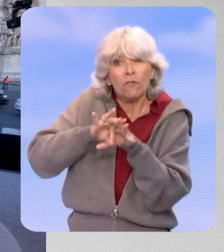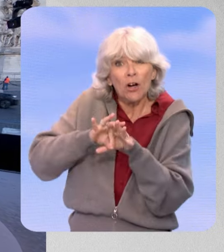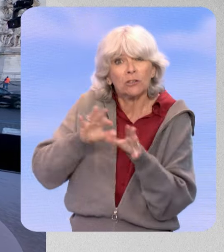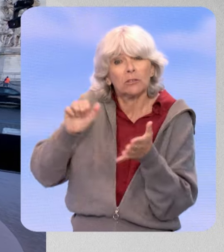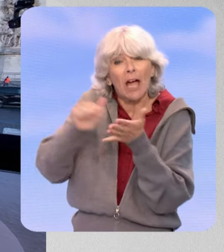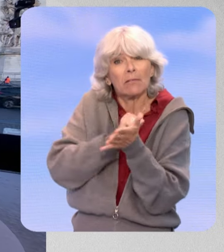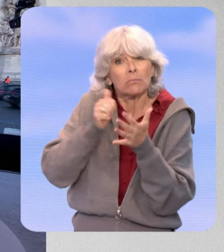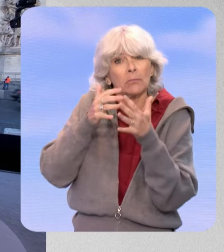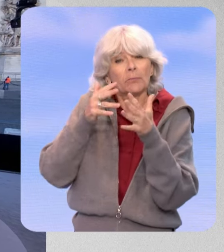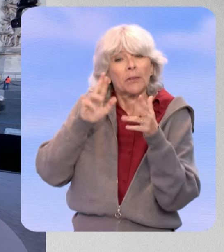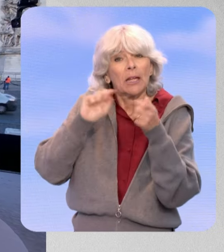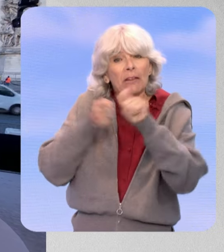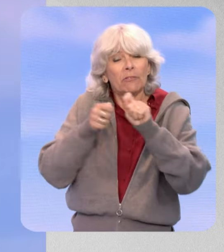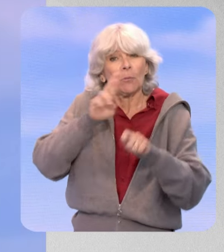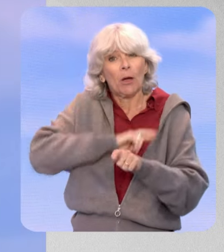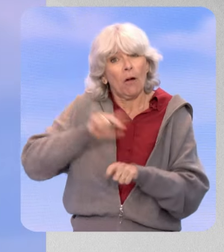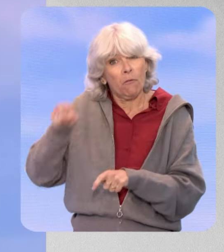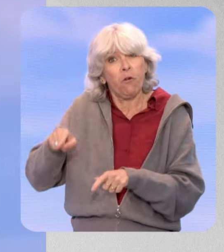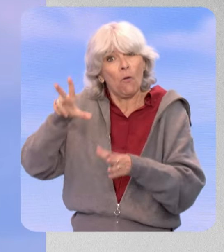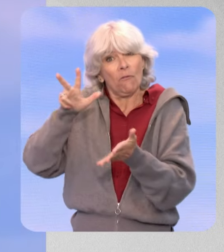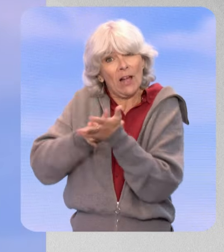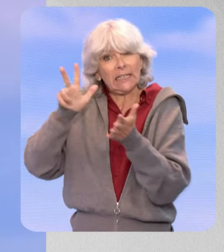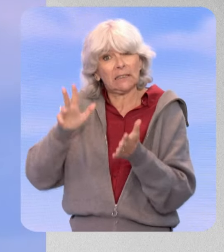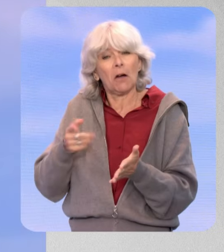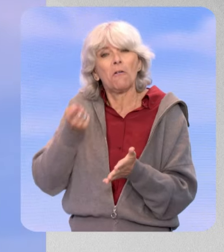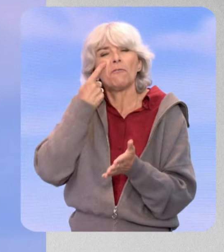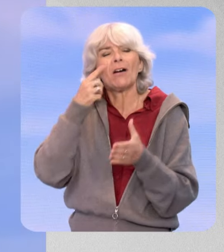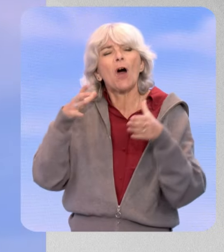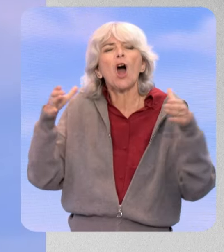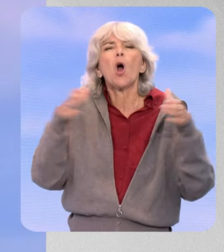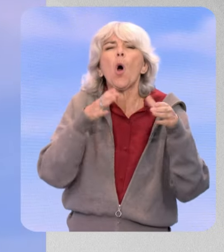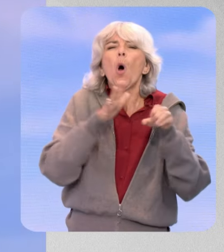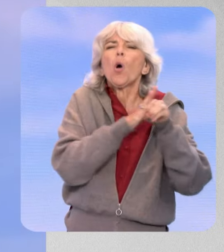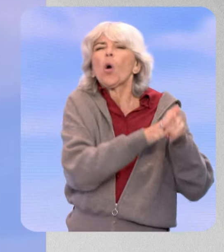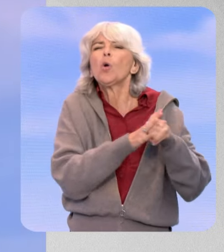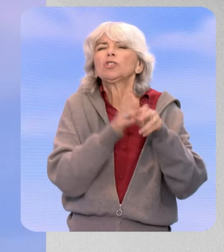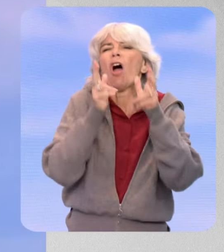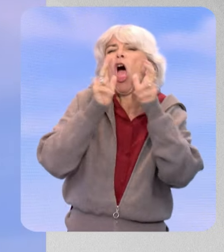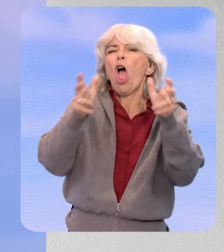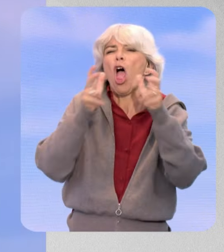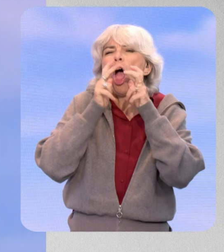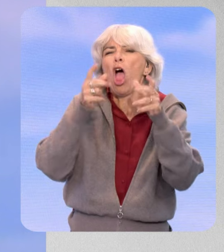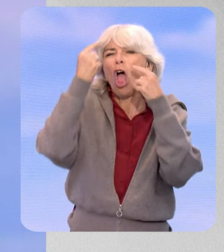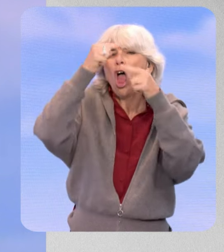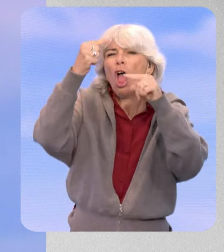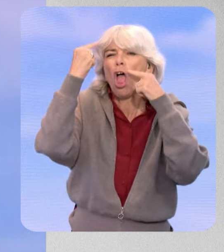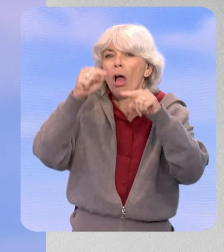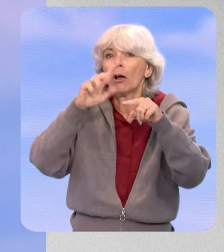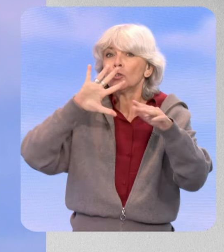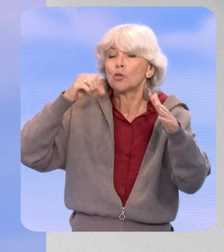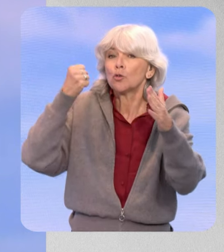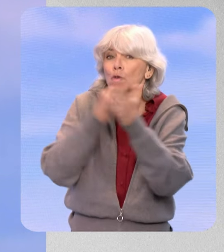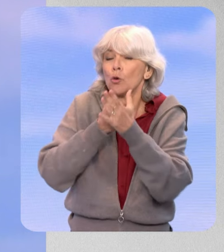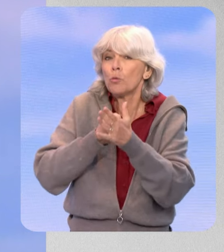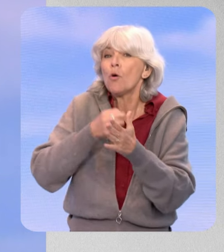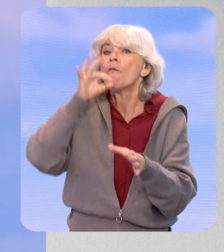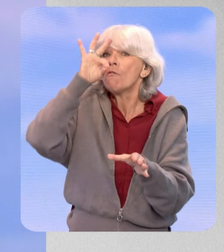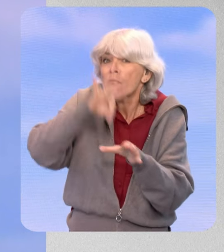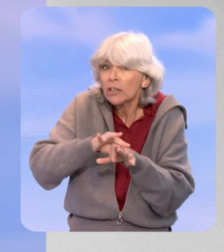devra l'entériner. Et nous verrons bien d'ailleurs si cette gauche, si braillarde, si criarde, si vindicative, va au bout de ses idées et